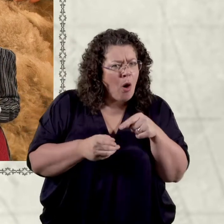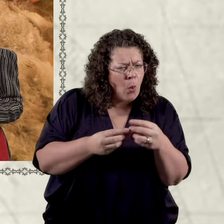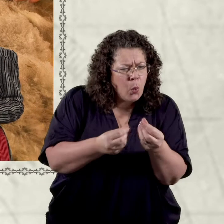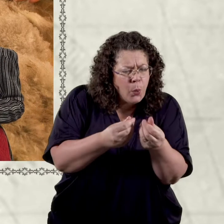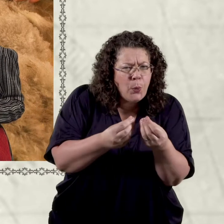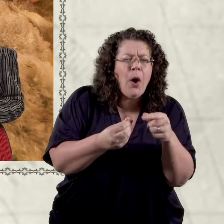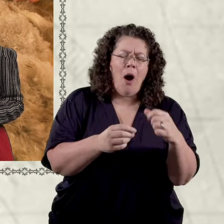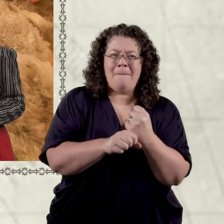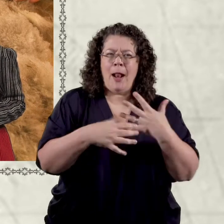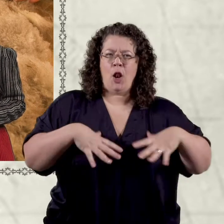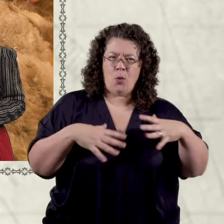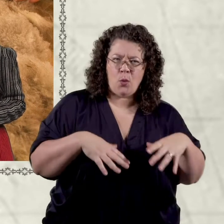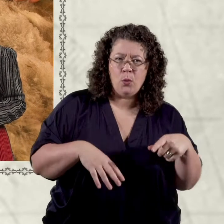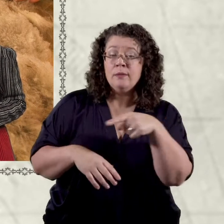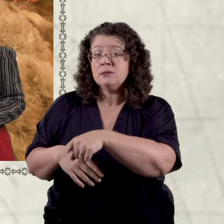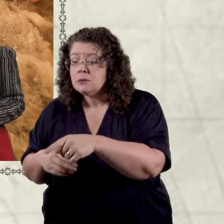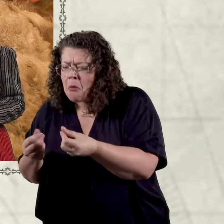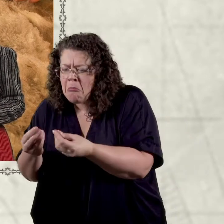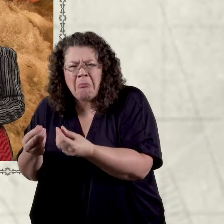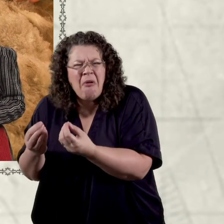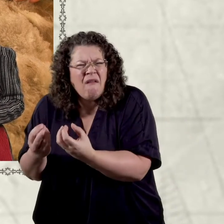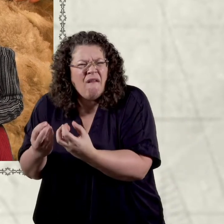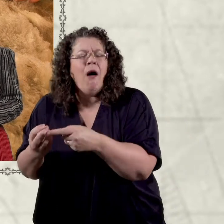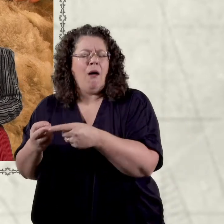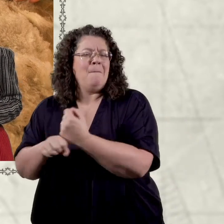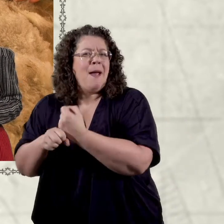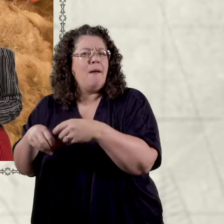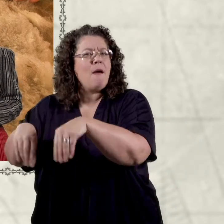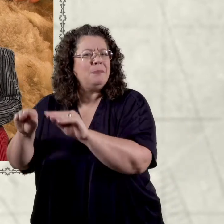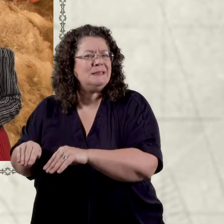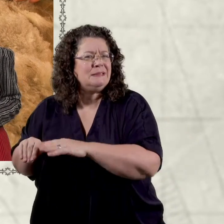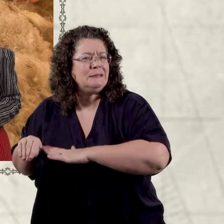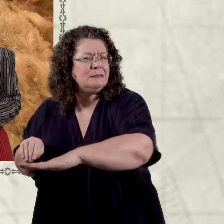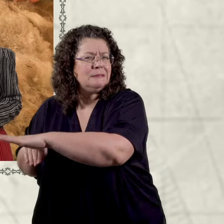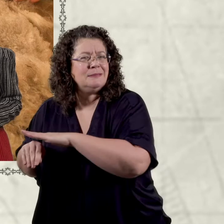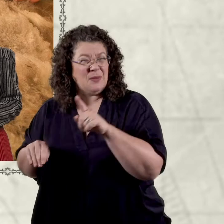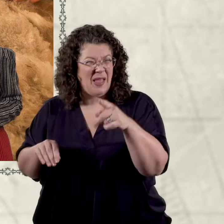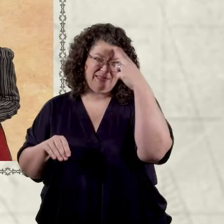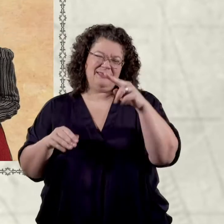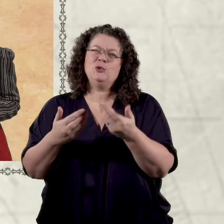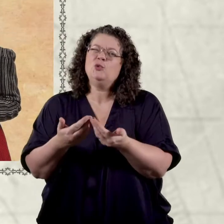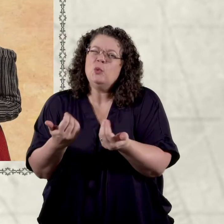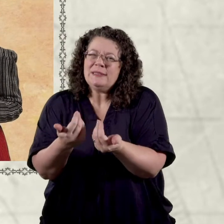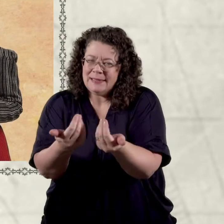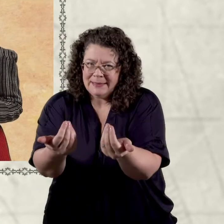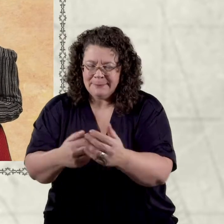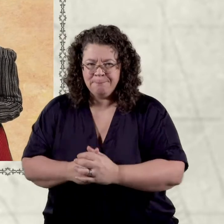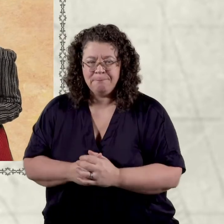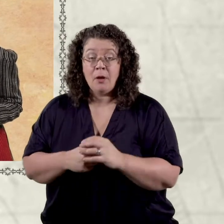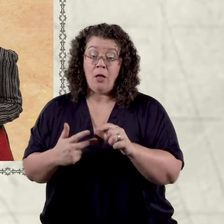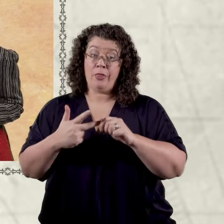yn un fath o wlân a charpedi yn fath arall o wlân. Rydyn ni'n galw hyn yn didoli. Y trydydd